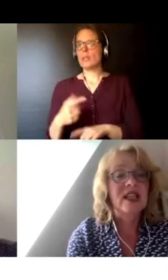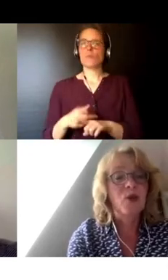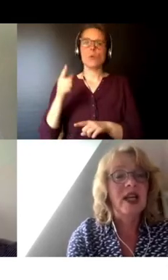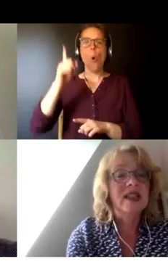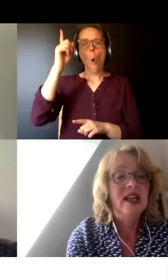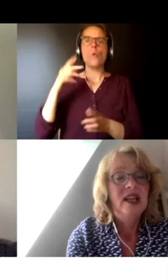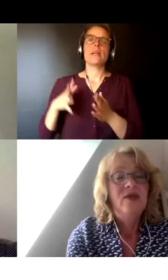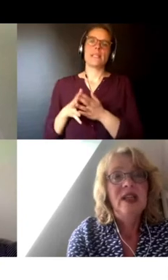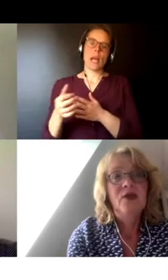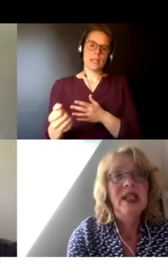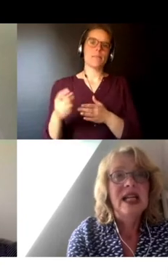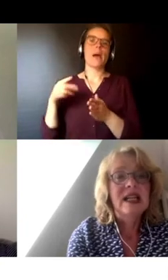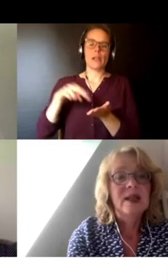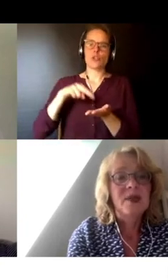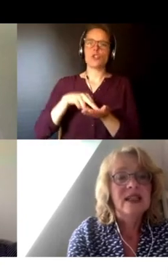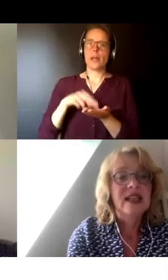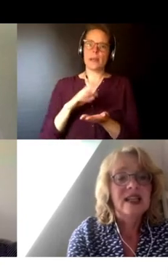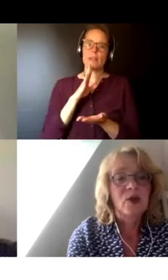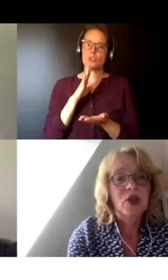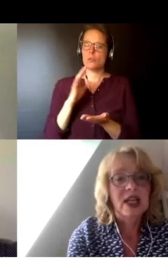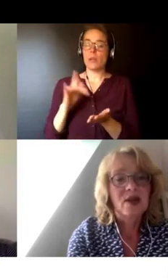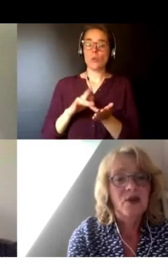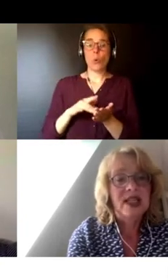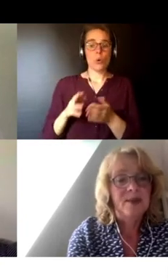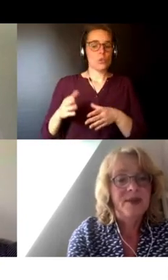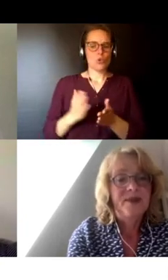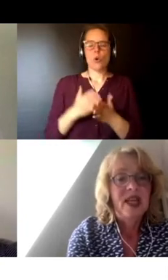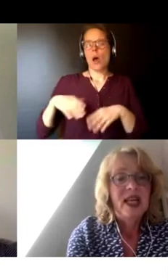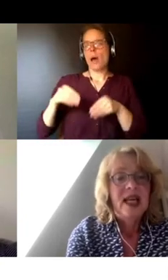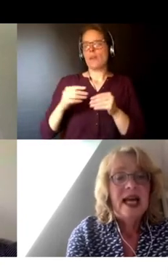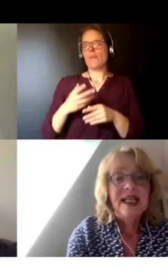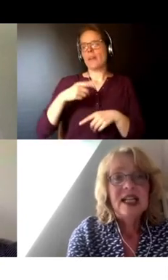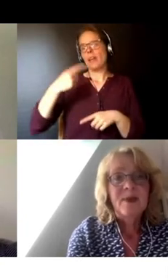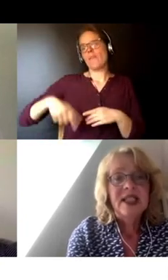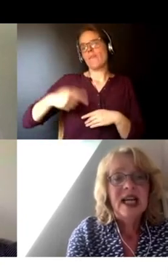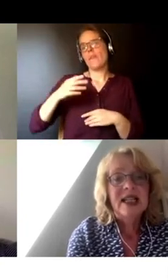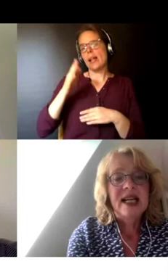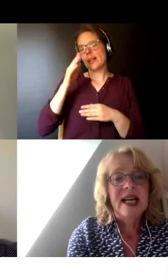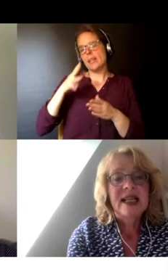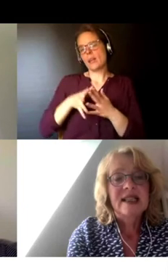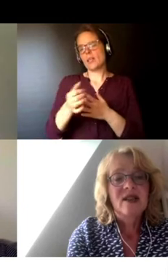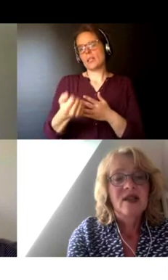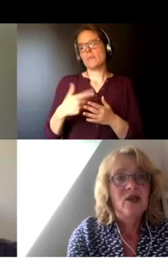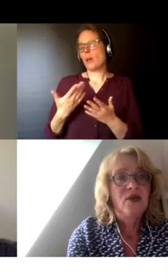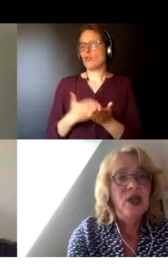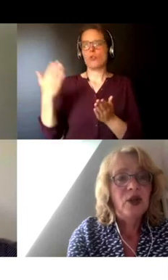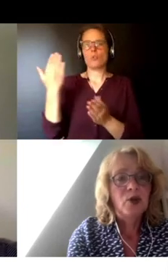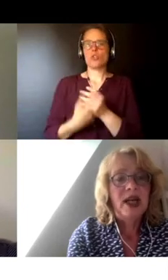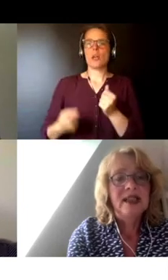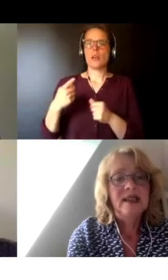Sonst ist das Projekt wegen fehlender Akzeptanz direkt zum Scheitern verdammt. Einige Aspekte an Gaia-X